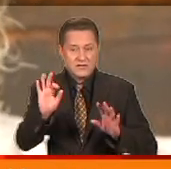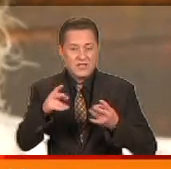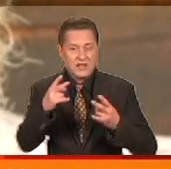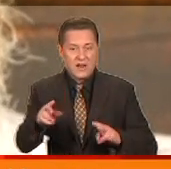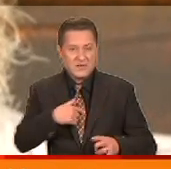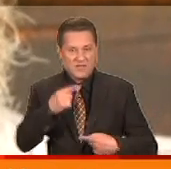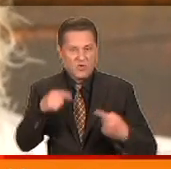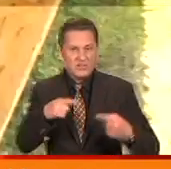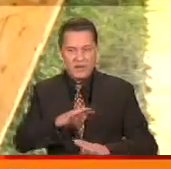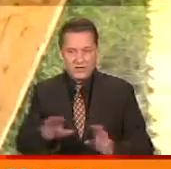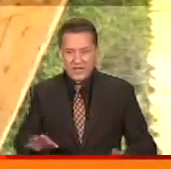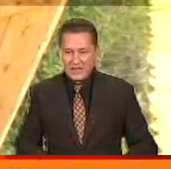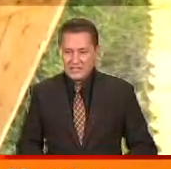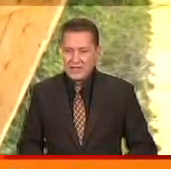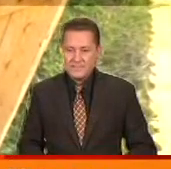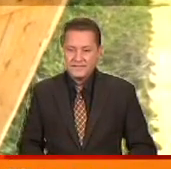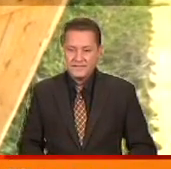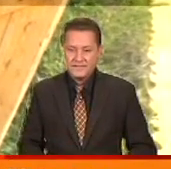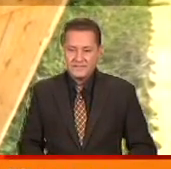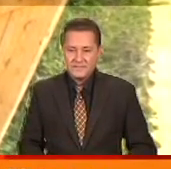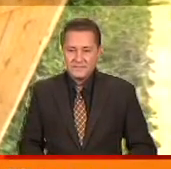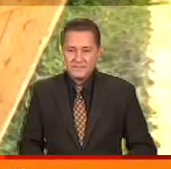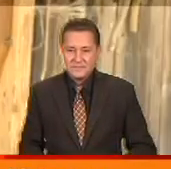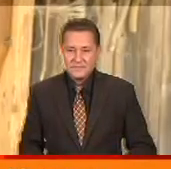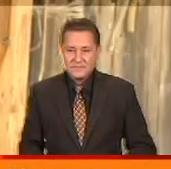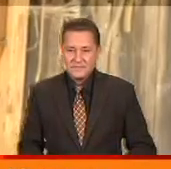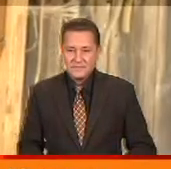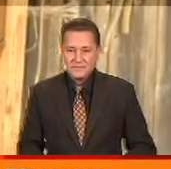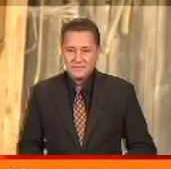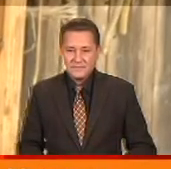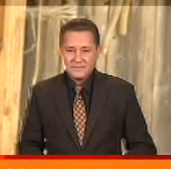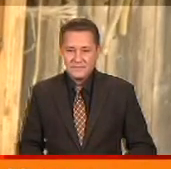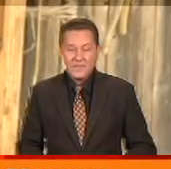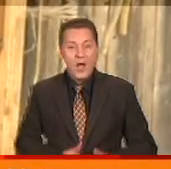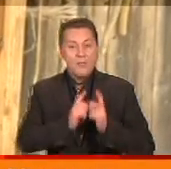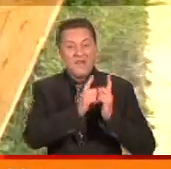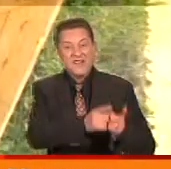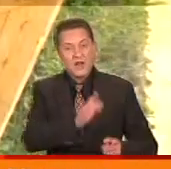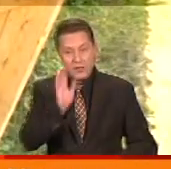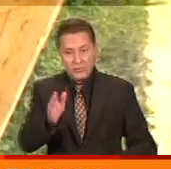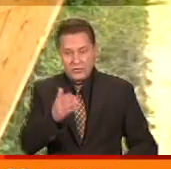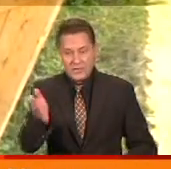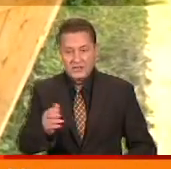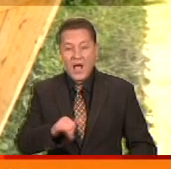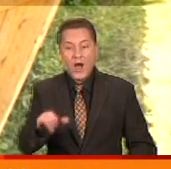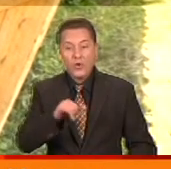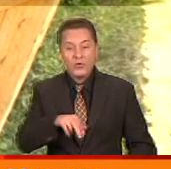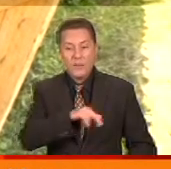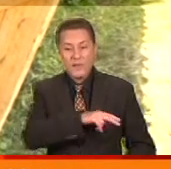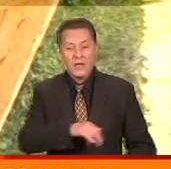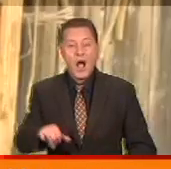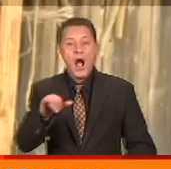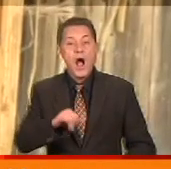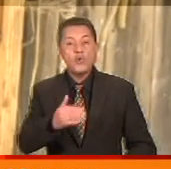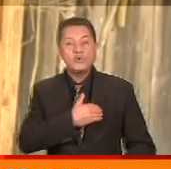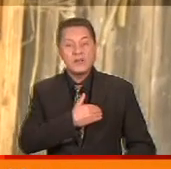сперечатися. Будемо тебе провожати. А куди мені Пойти? А куда